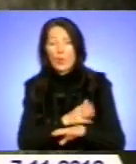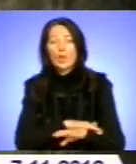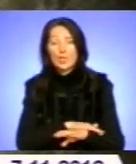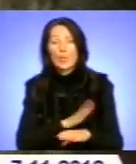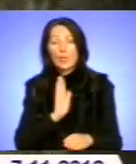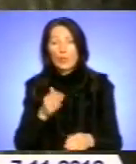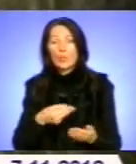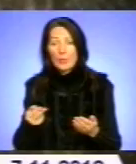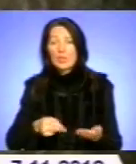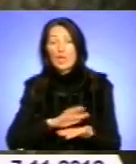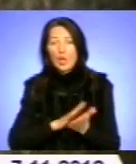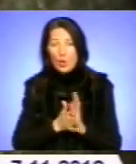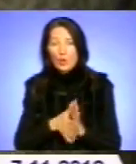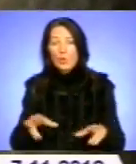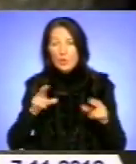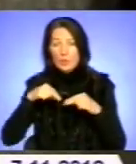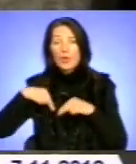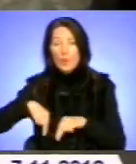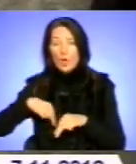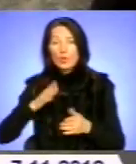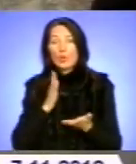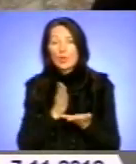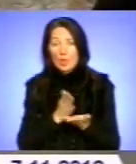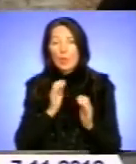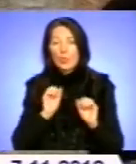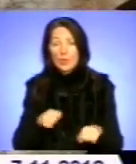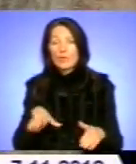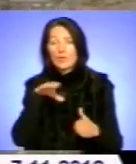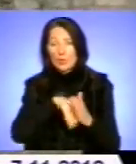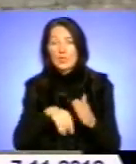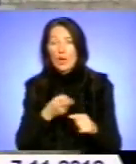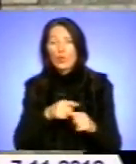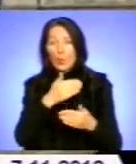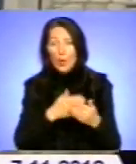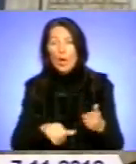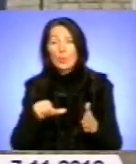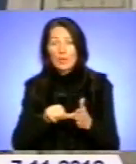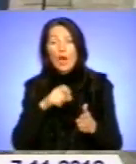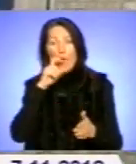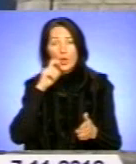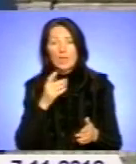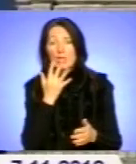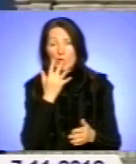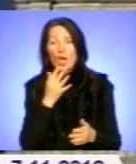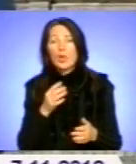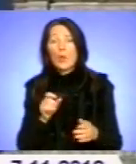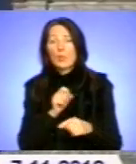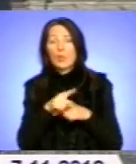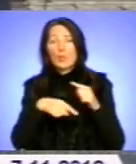довготривалу співпрацю, стало можливим включитися в програму і представникам України. Національному заповіднику замки